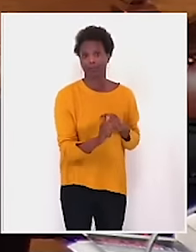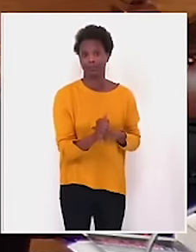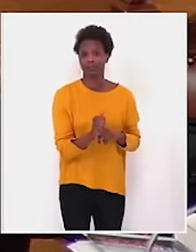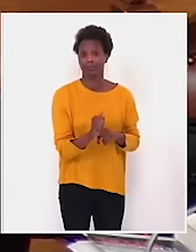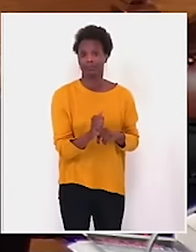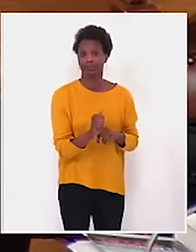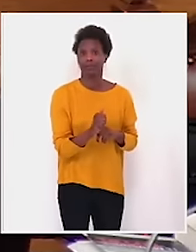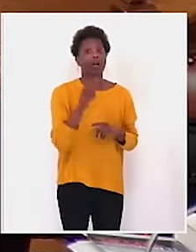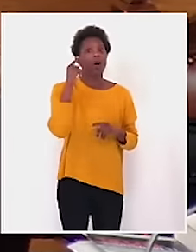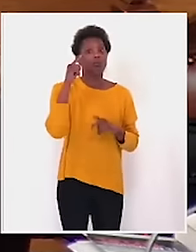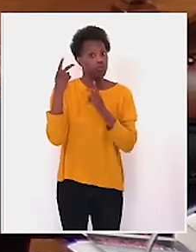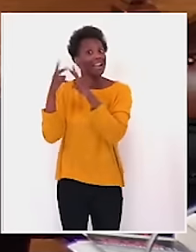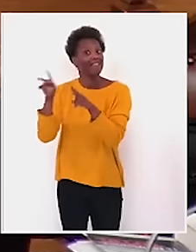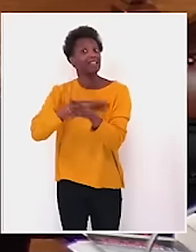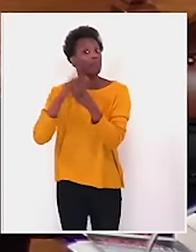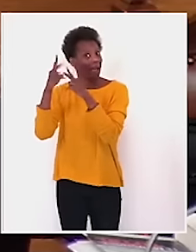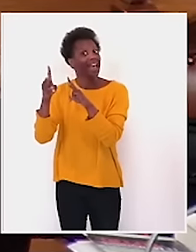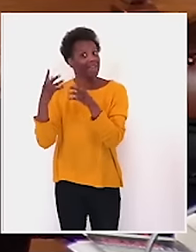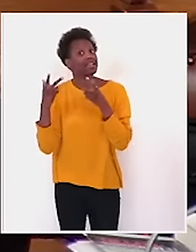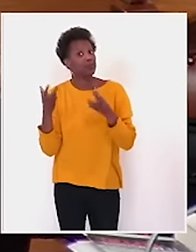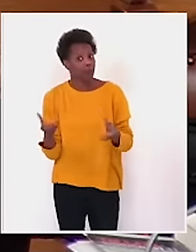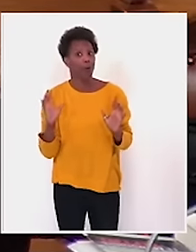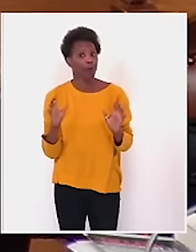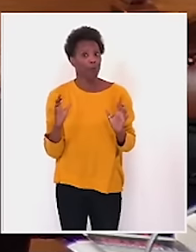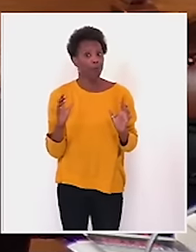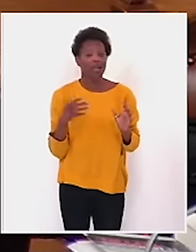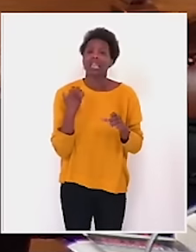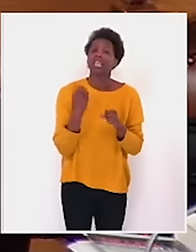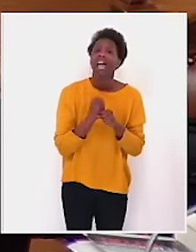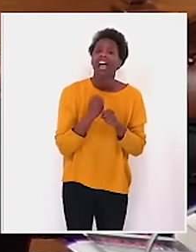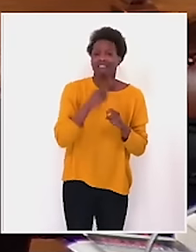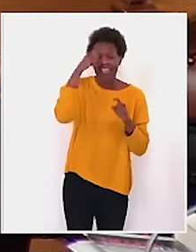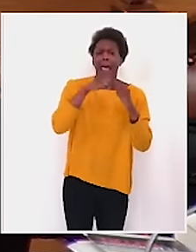priori, c'était pour la métropole, c'est la demande de la métropole, puisqu'en fait, il était question de travailler sur des boxes